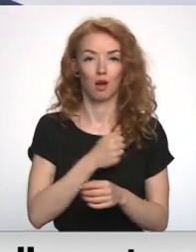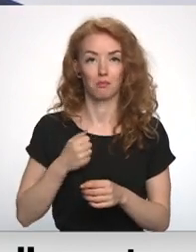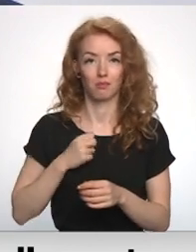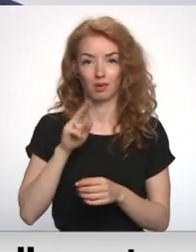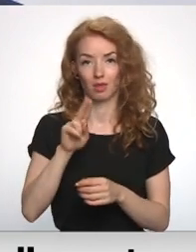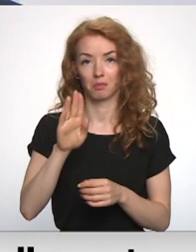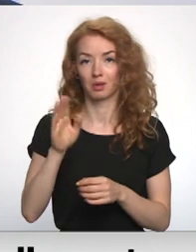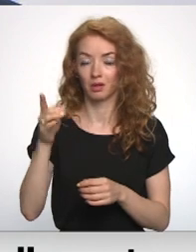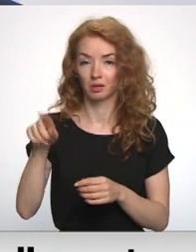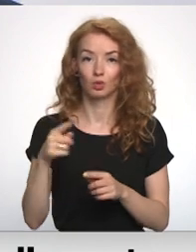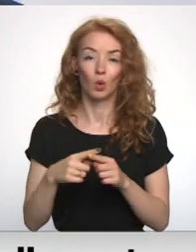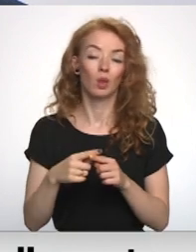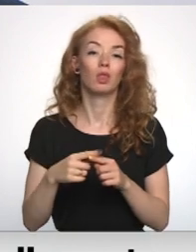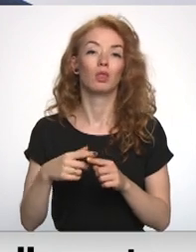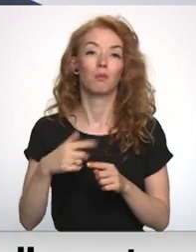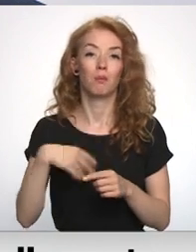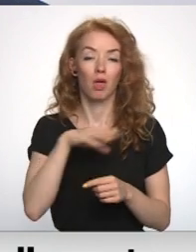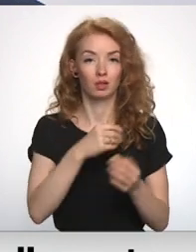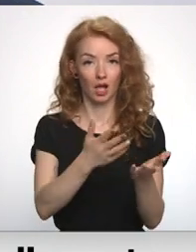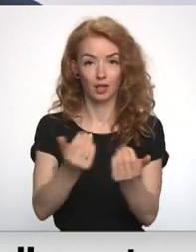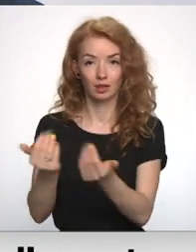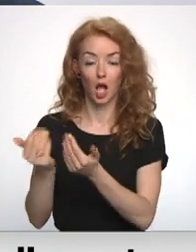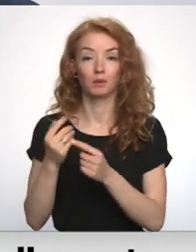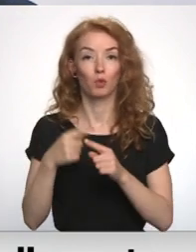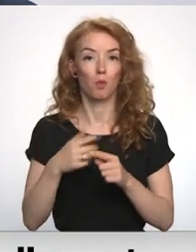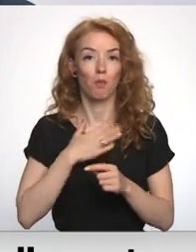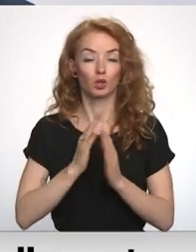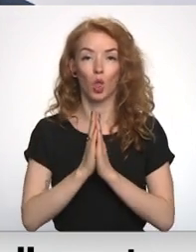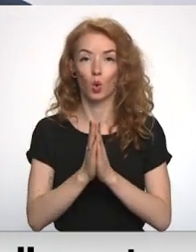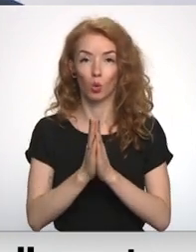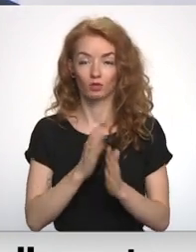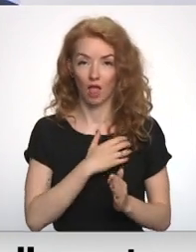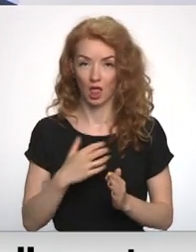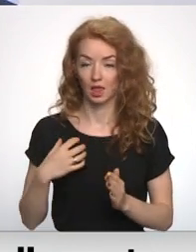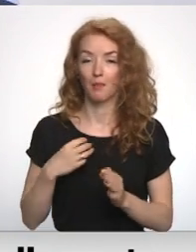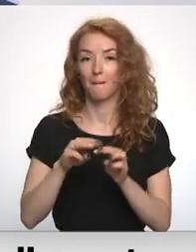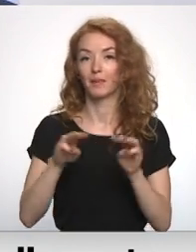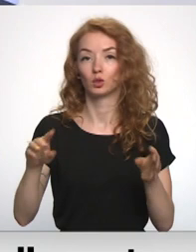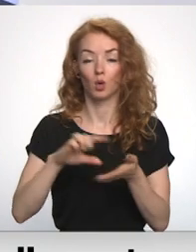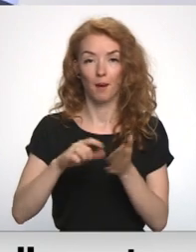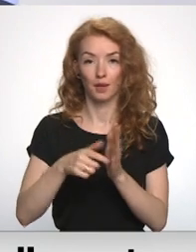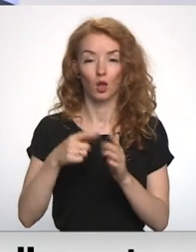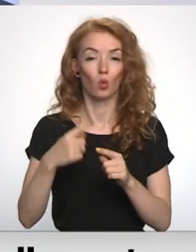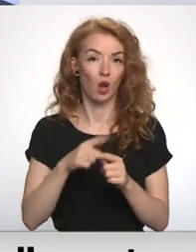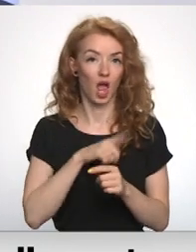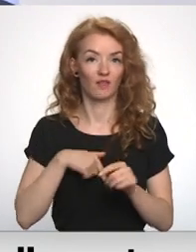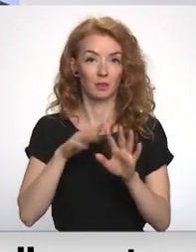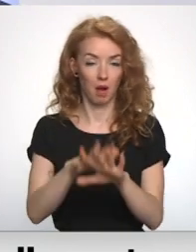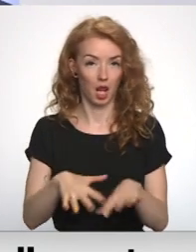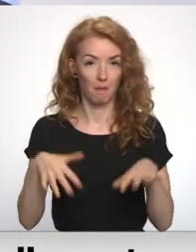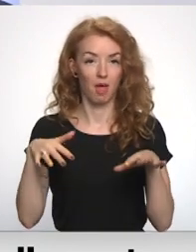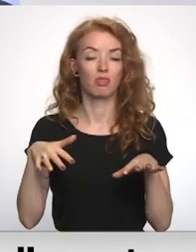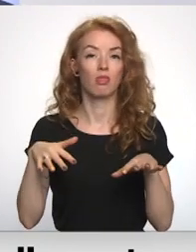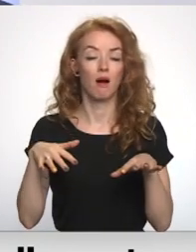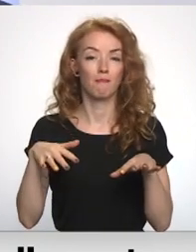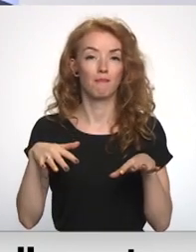spēkos, un mēs aicināsim, un tas būs mans lūgums Latvijas valdībai, ministru kabinetam, un Latvijas parlamentam, Latvijas